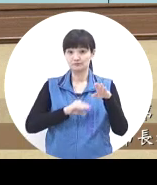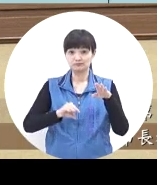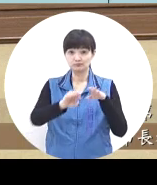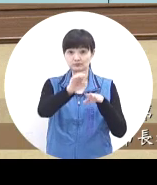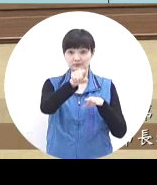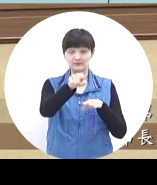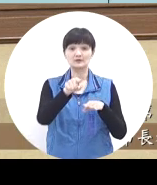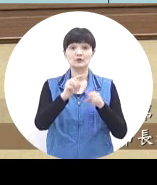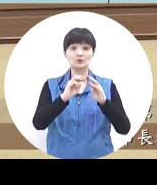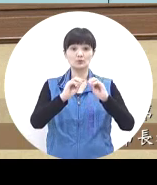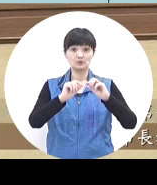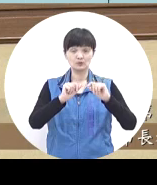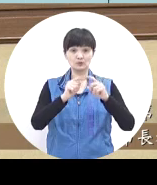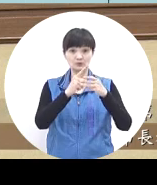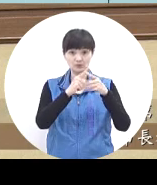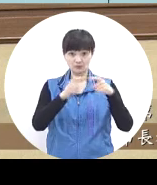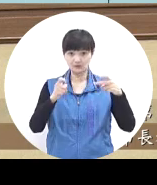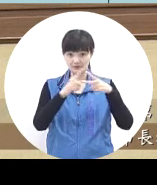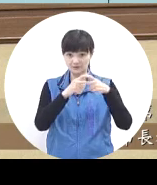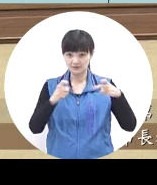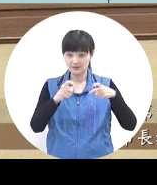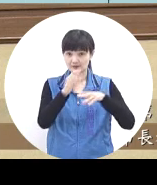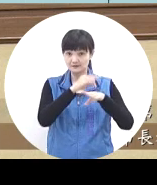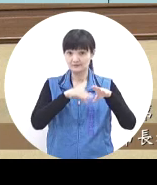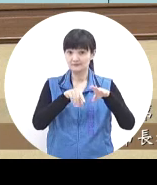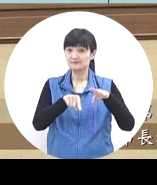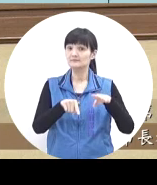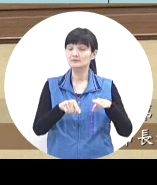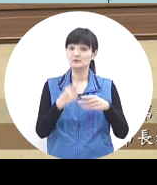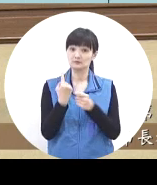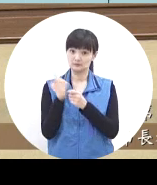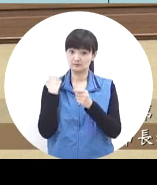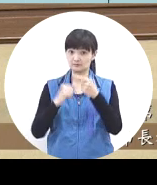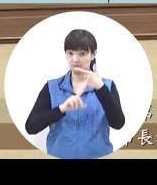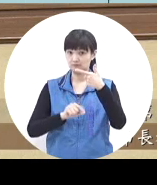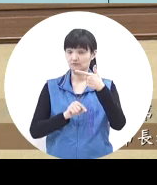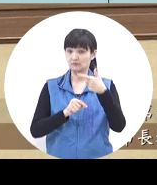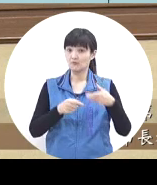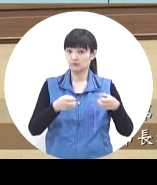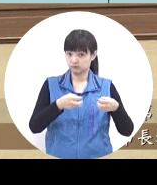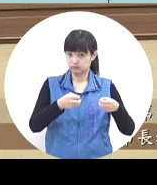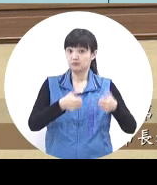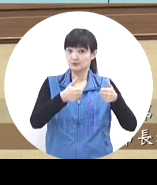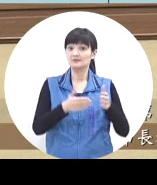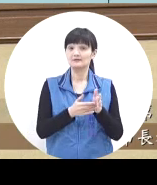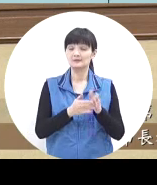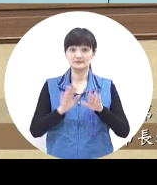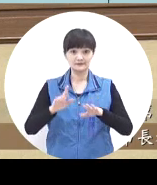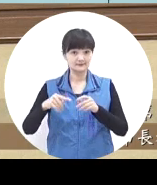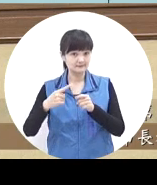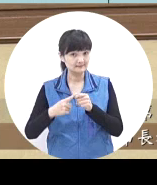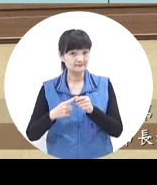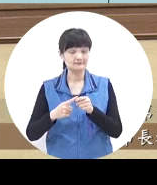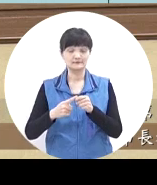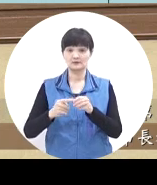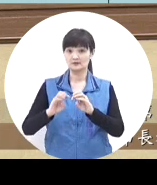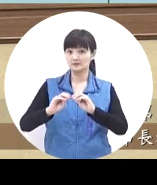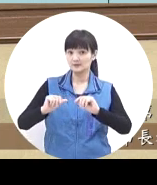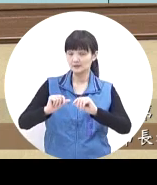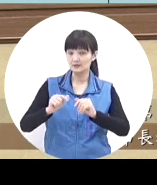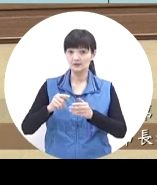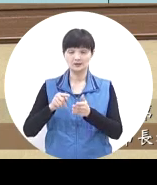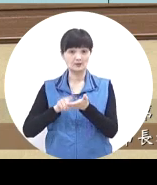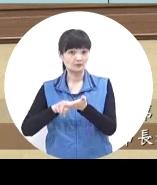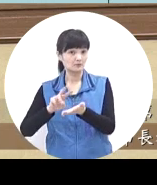6月份去年就核定了。那今年在续办用地取得跟都市计划的变更，希